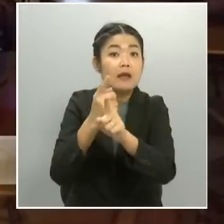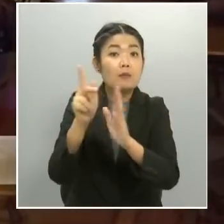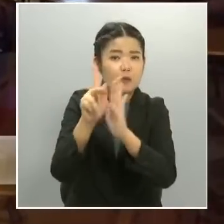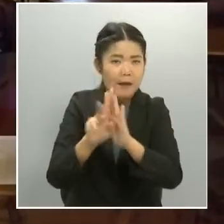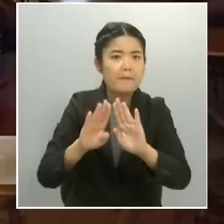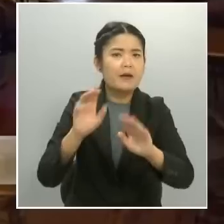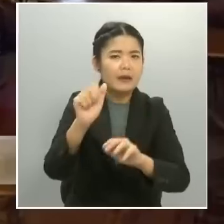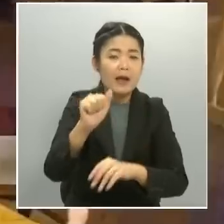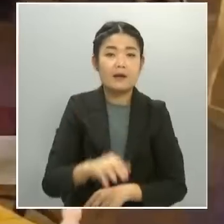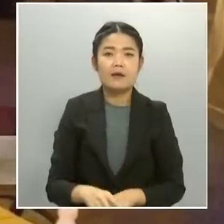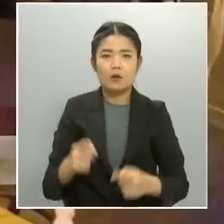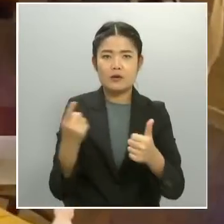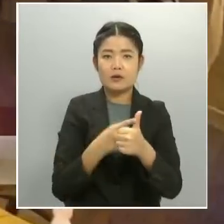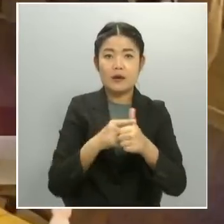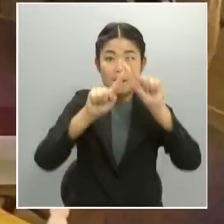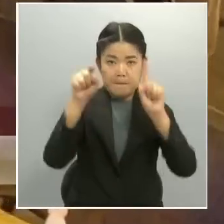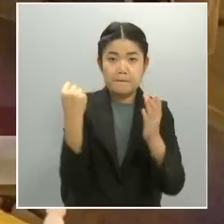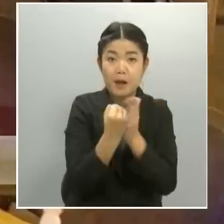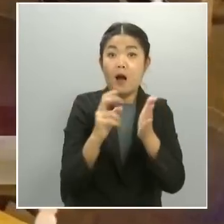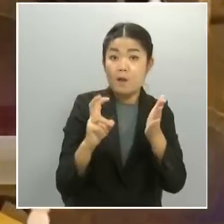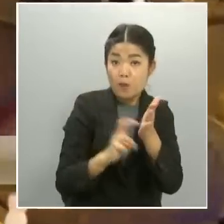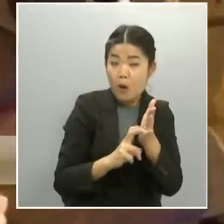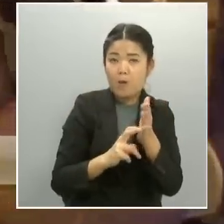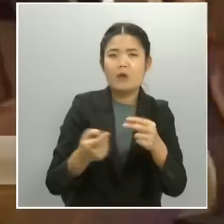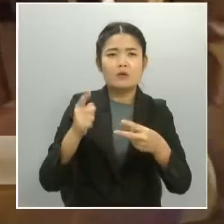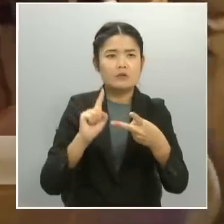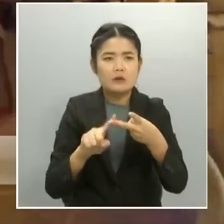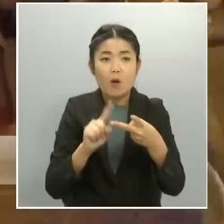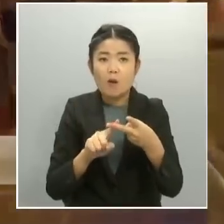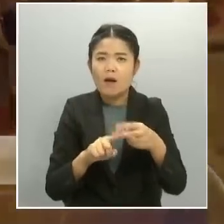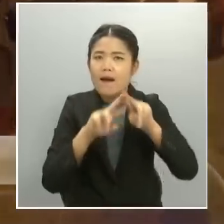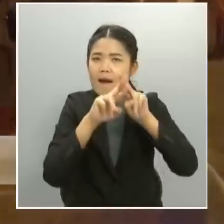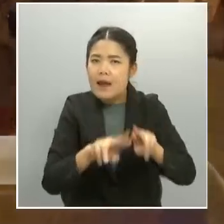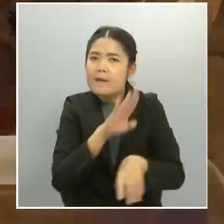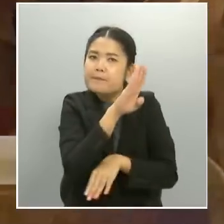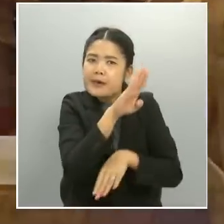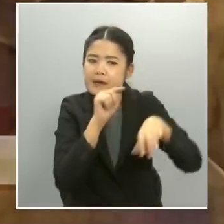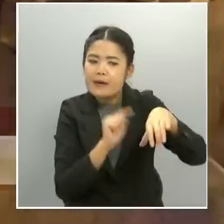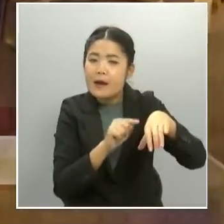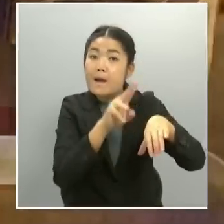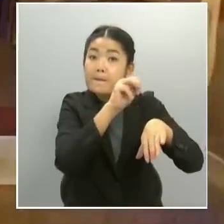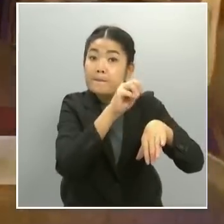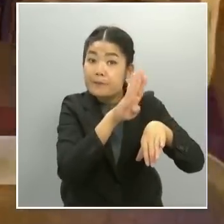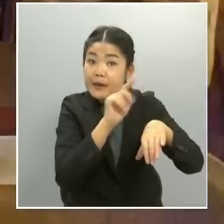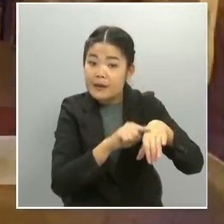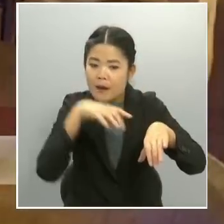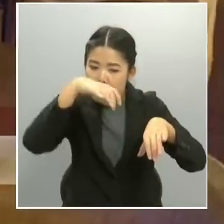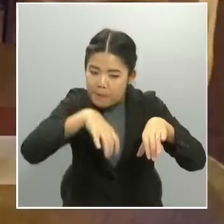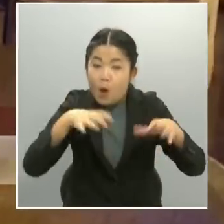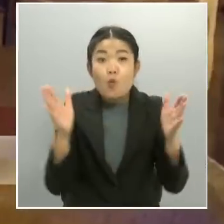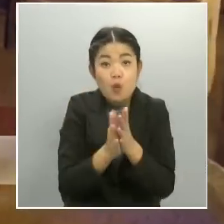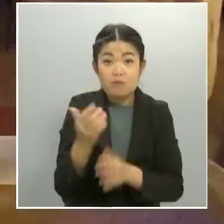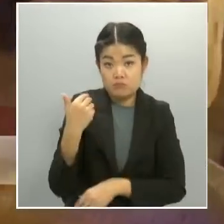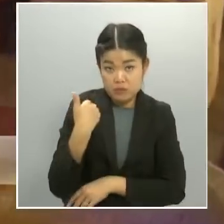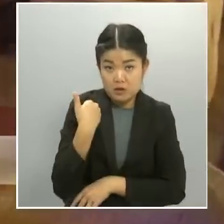ใบอนุญาต ค่ะ ข้อที่2มันจะตีความว่าเมาเท่นบีหมายถึงเมาเท่นบาร์แอนด์บิสโทรหรือเปล่า